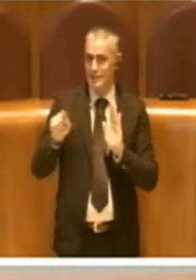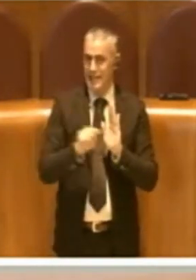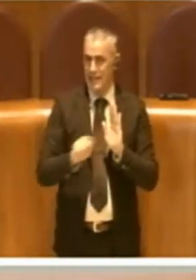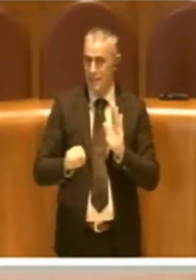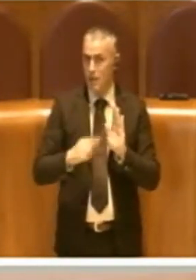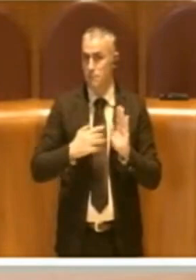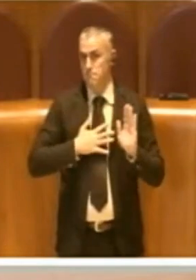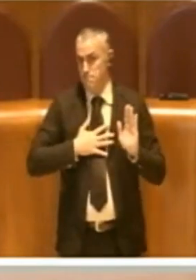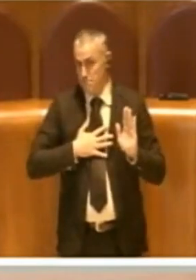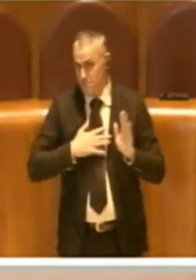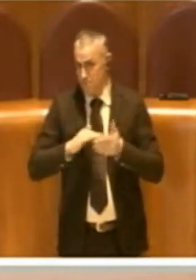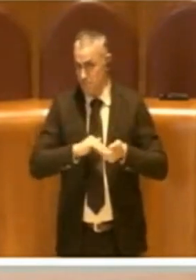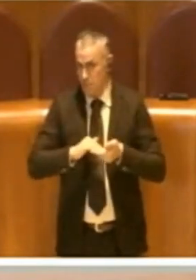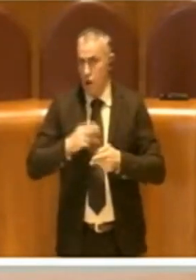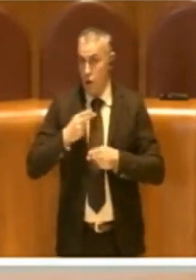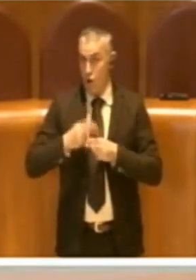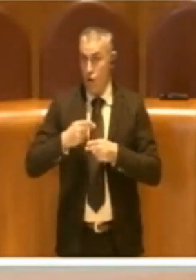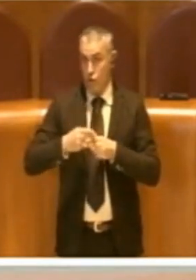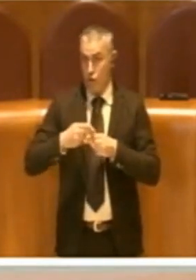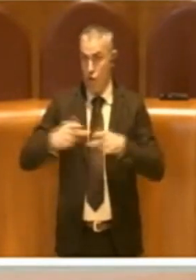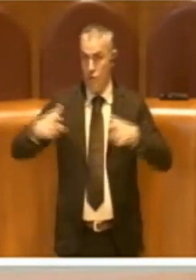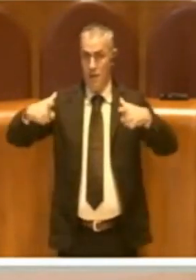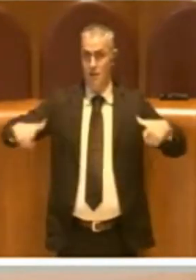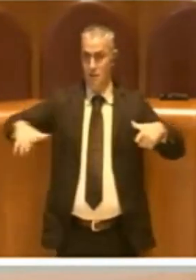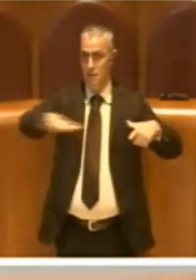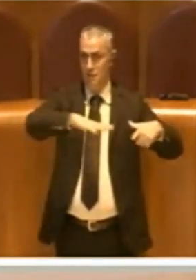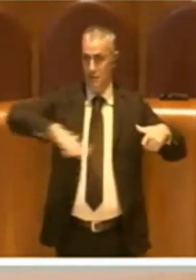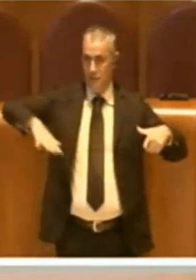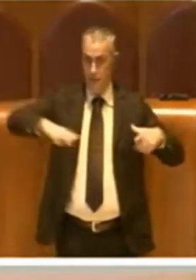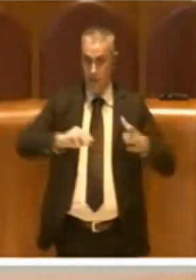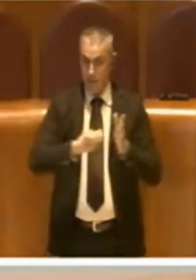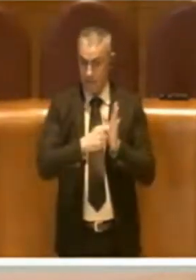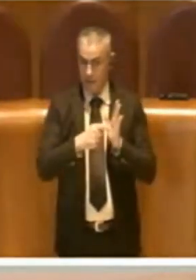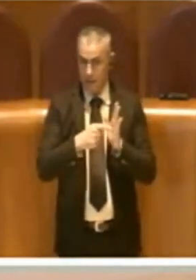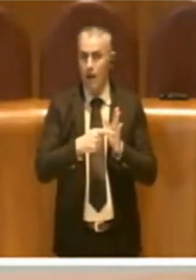avviso, Roma avrà a disposizione un importantissimo strumento per